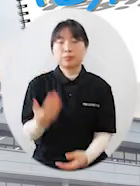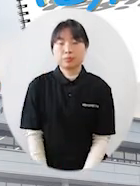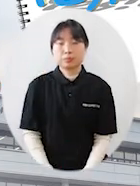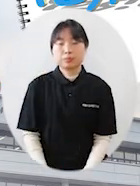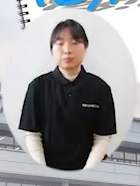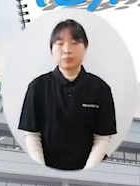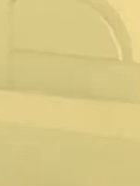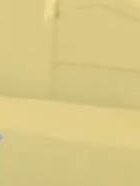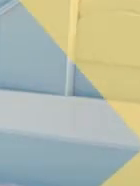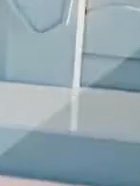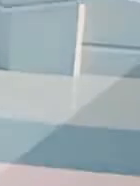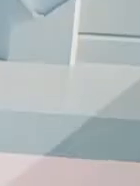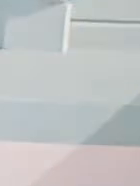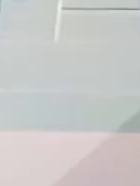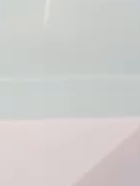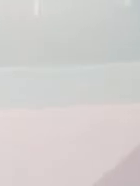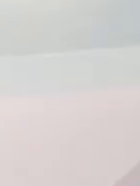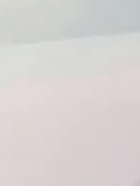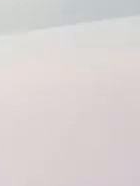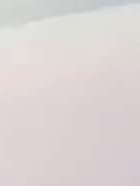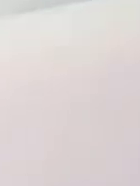바랍니다.